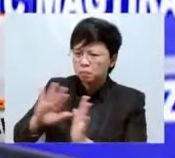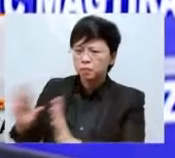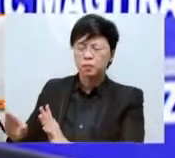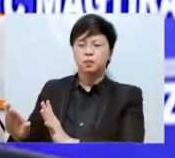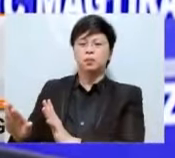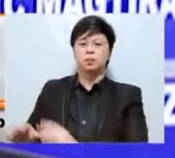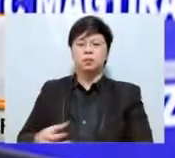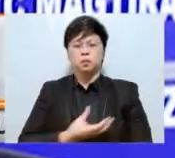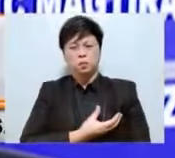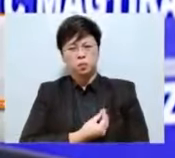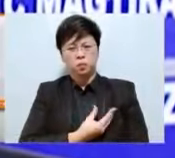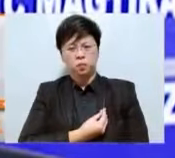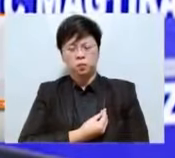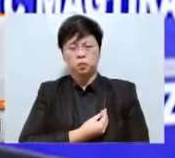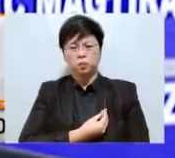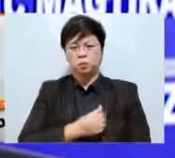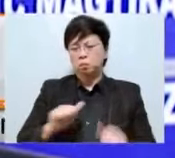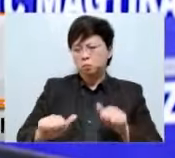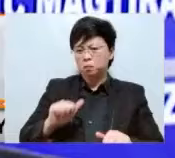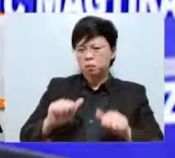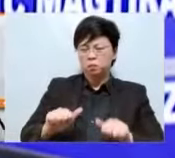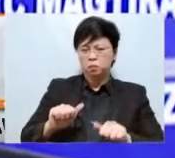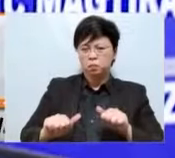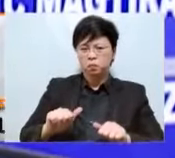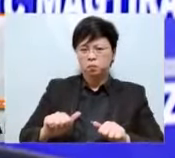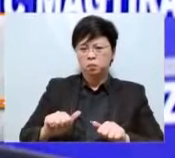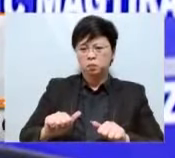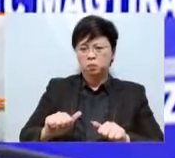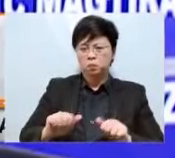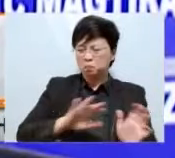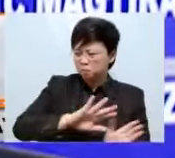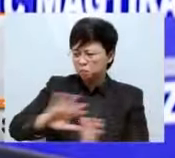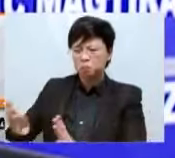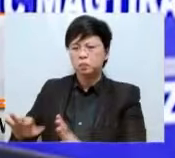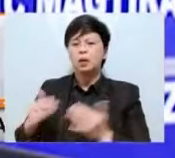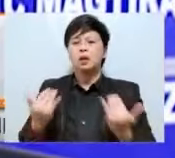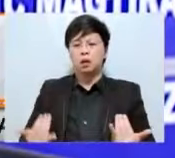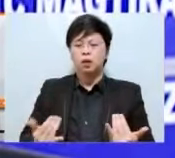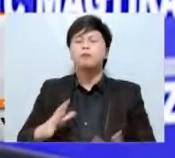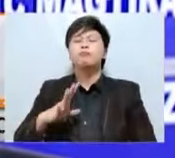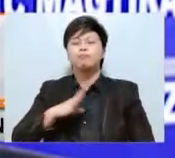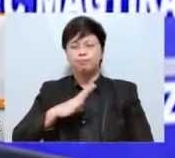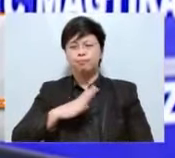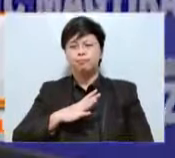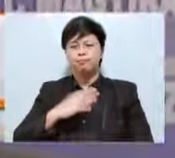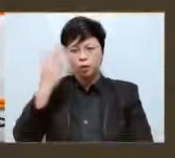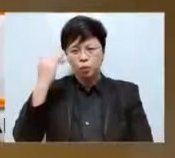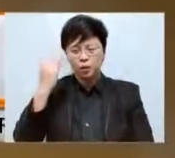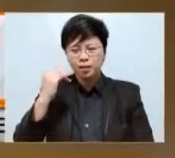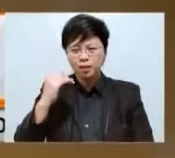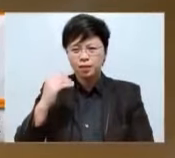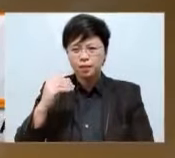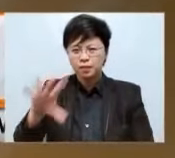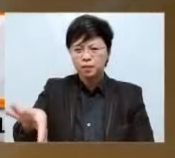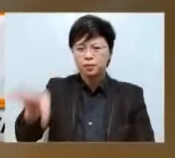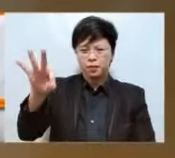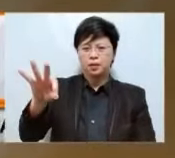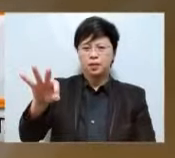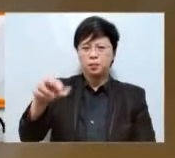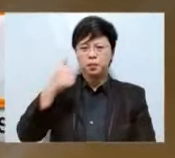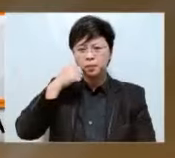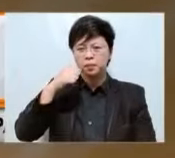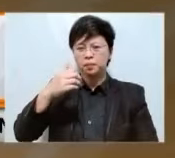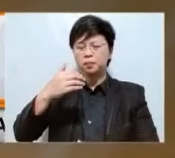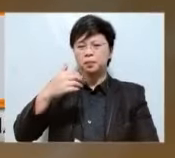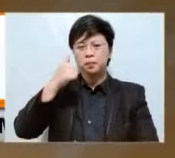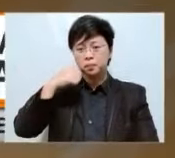pagago na inaano namin ngayon wala na lahat kasi nga nakita na namin siya natagpuan si Ali na